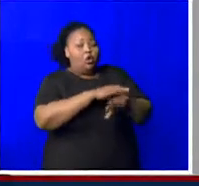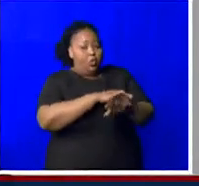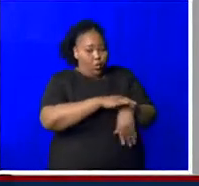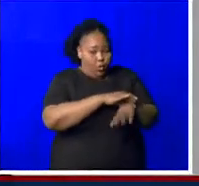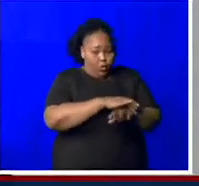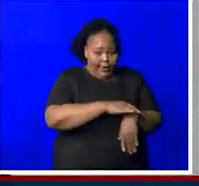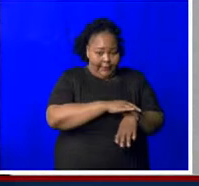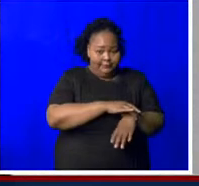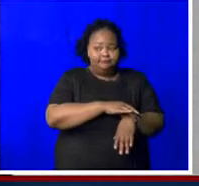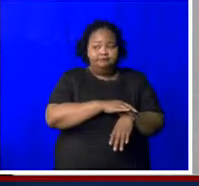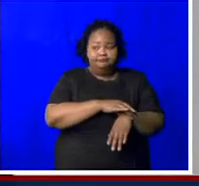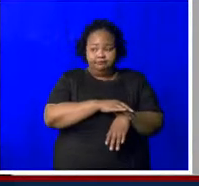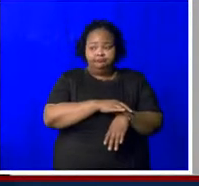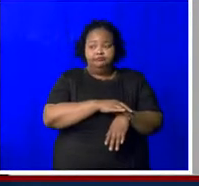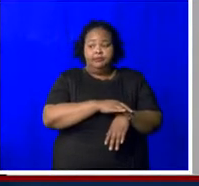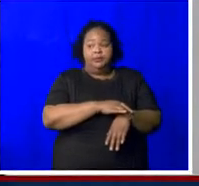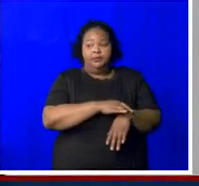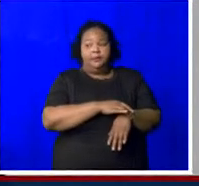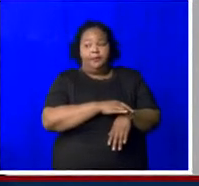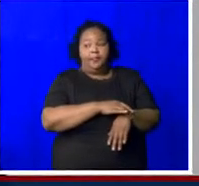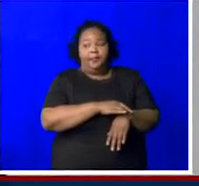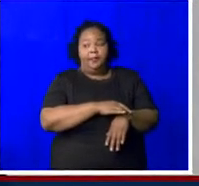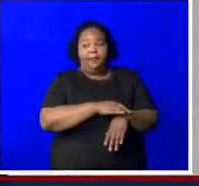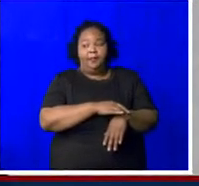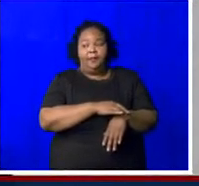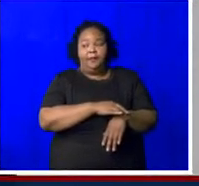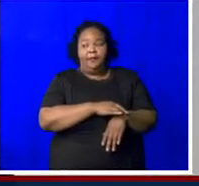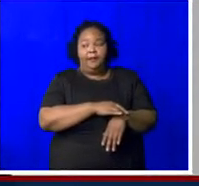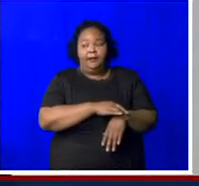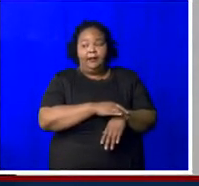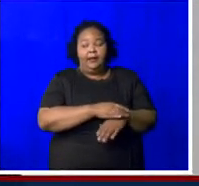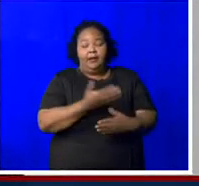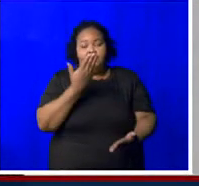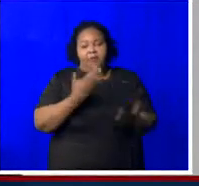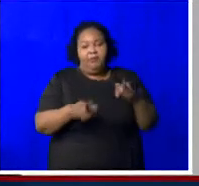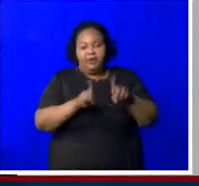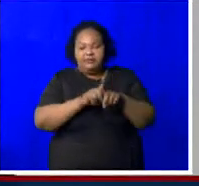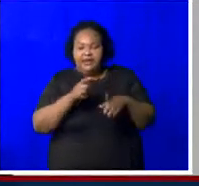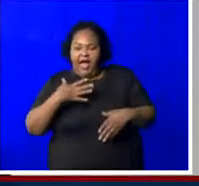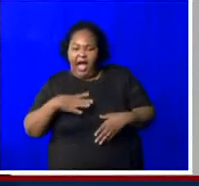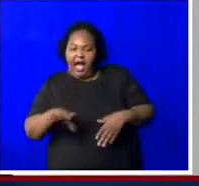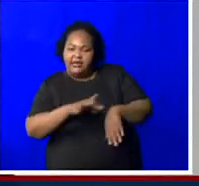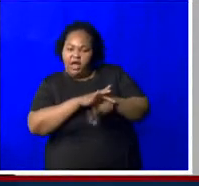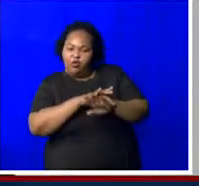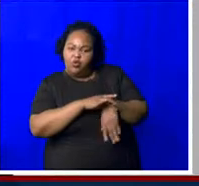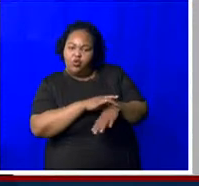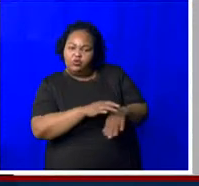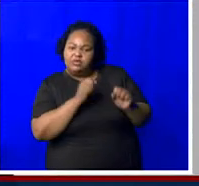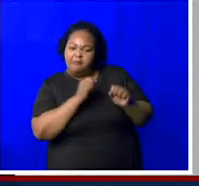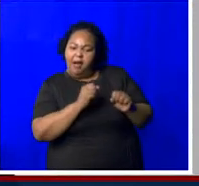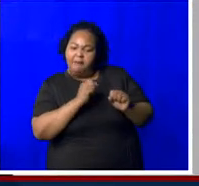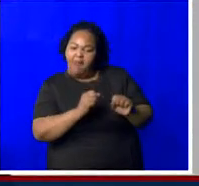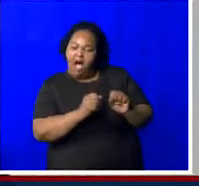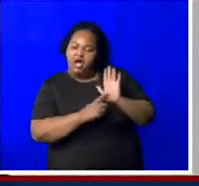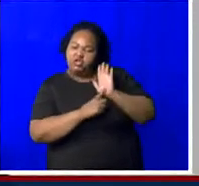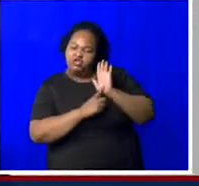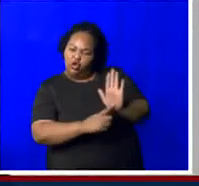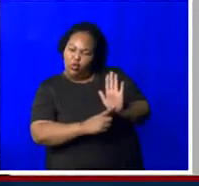nako. Oyawukhanza ukuthi akusiko longakukhomba ukuthi lokugula lokubangwe lokubangwe